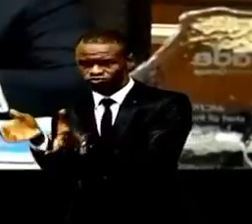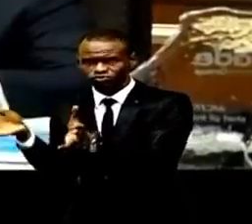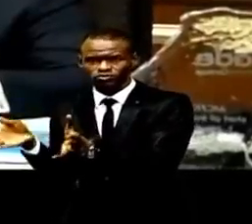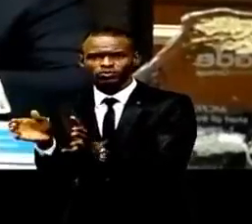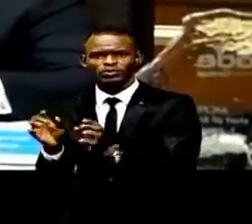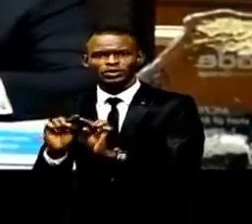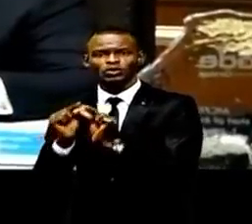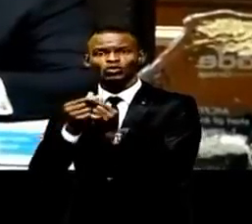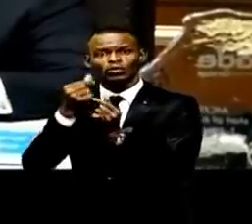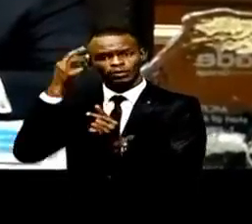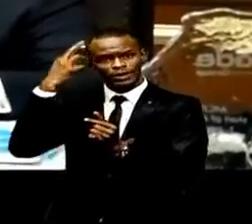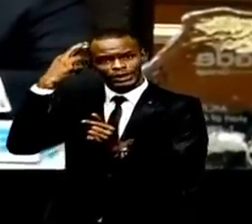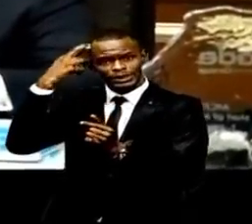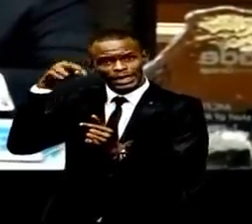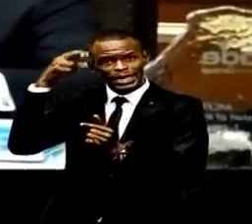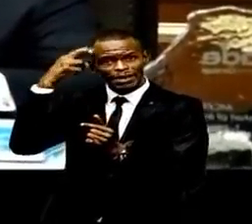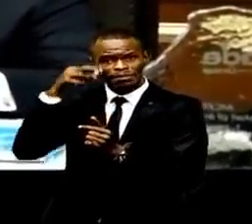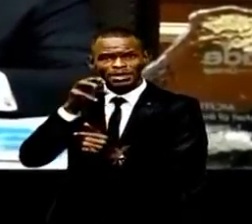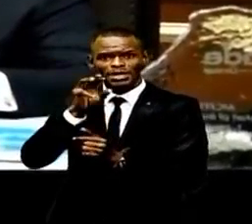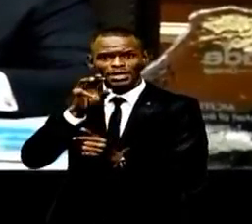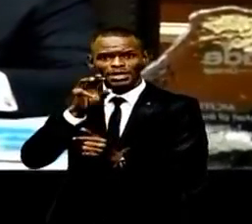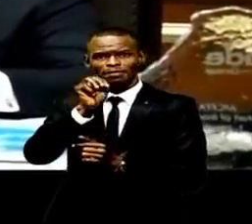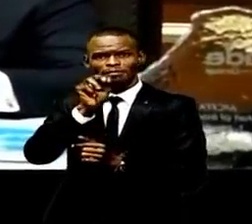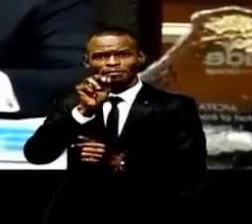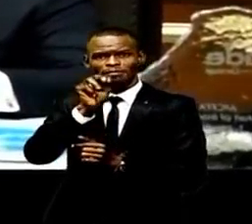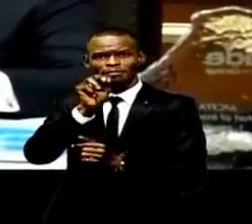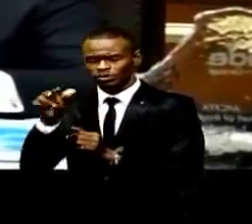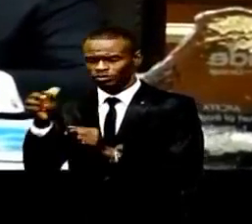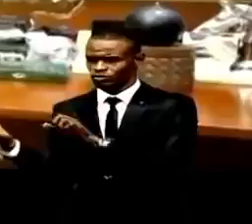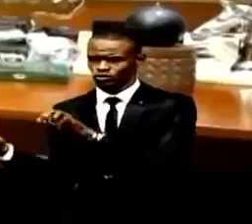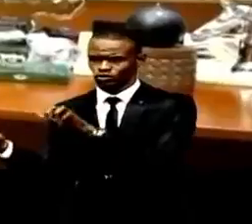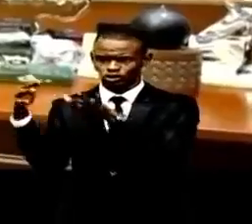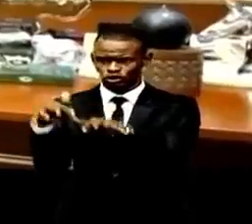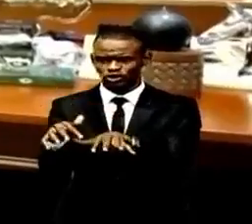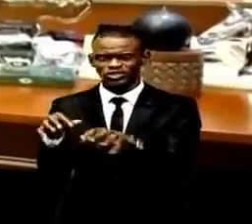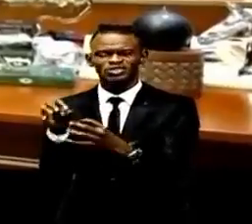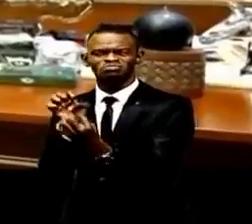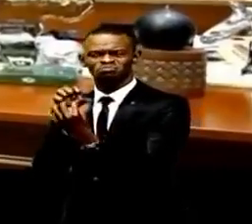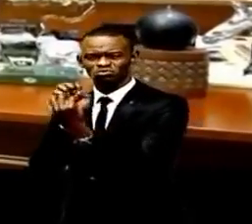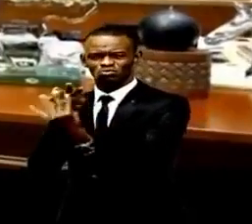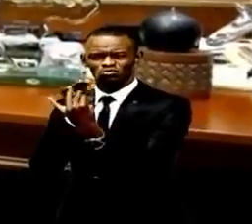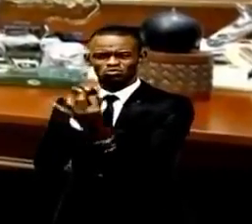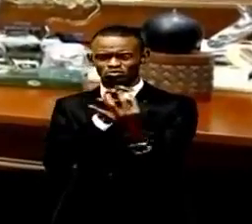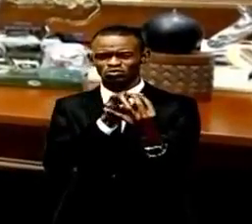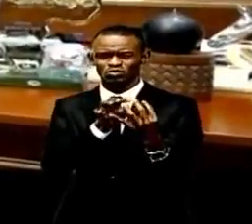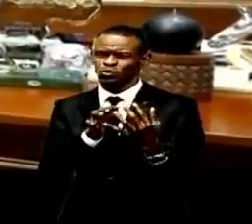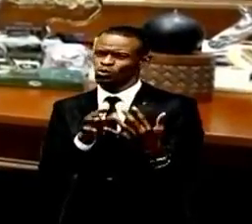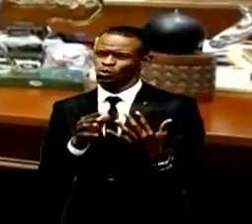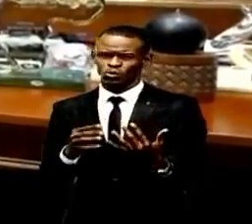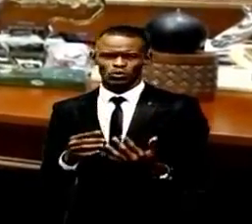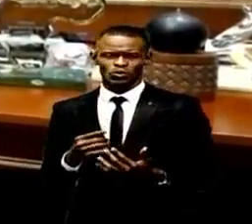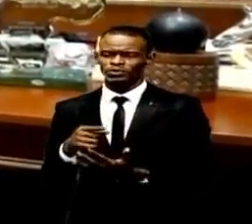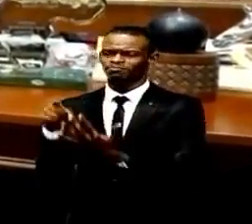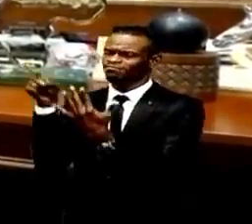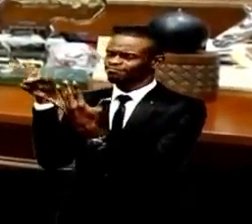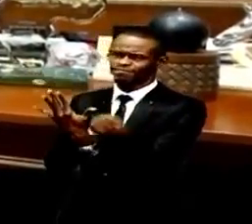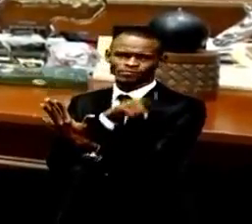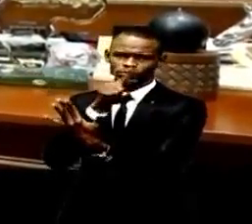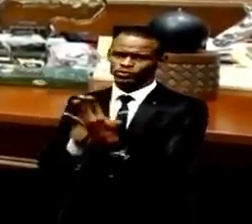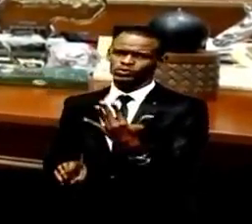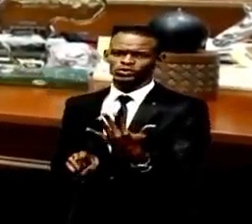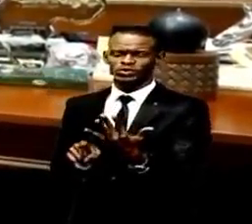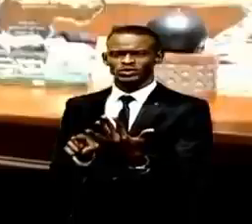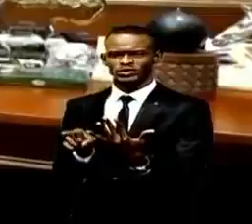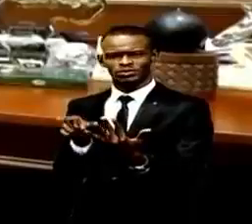de s'attaquer à nos forces de défense et de sécurité dans des positions qu'elle occupe dans les territoires de Rutshuru et Nyiragongo